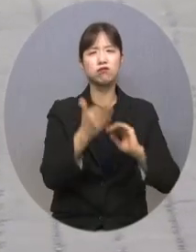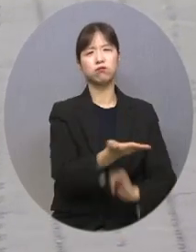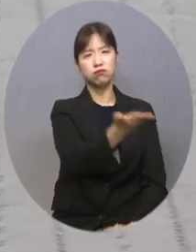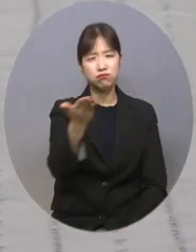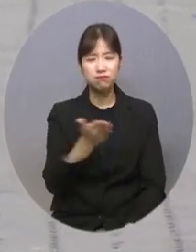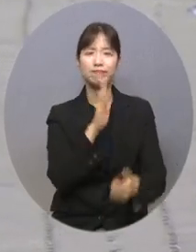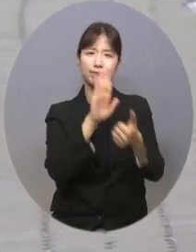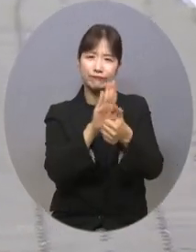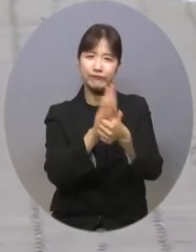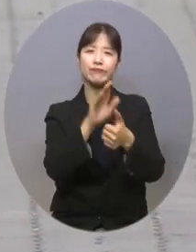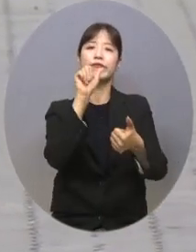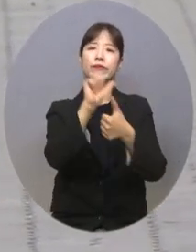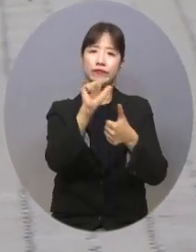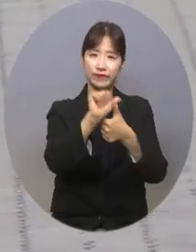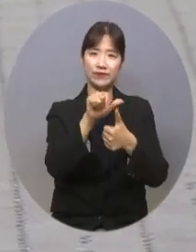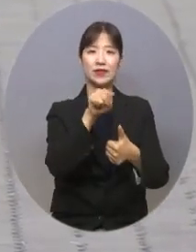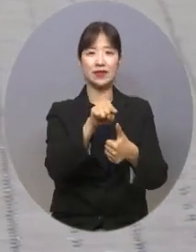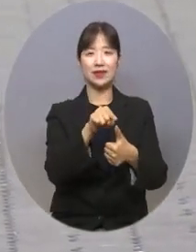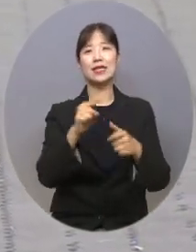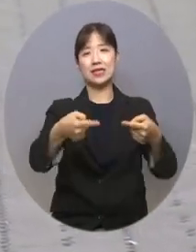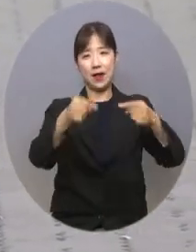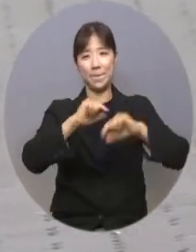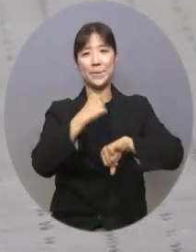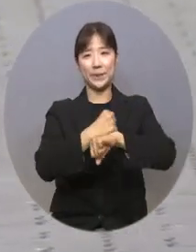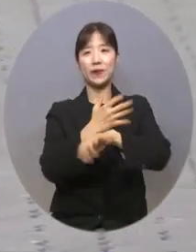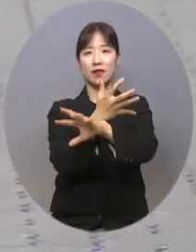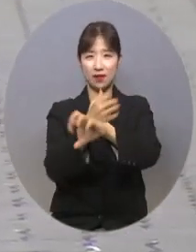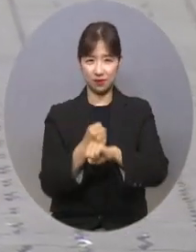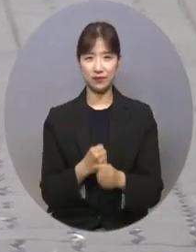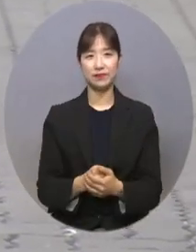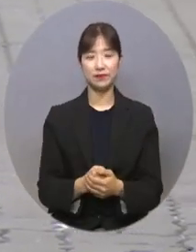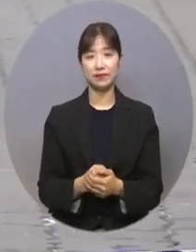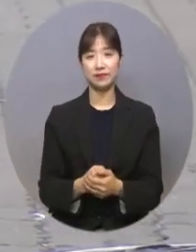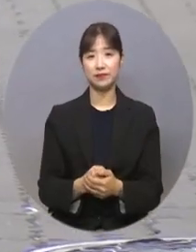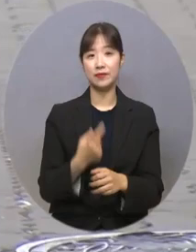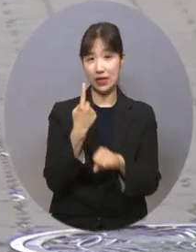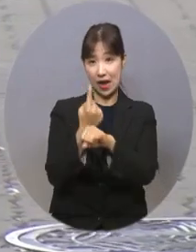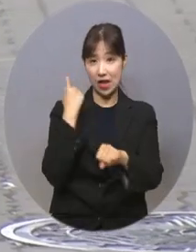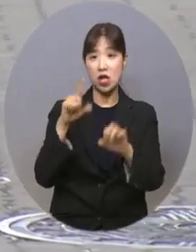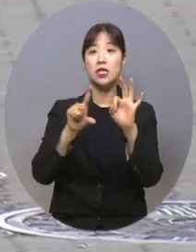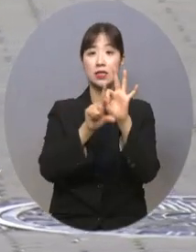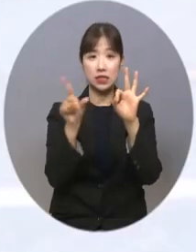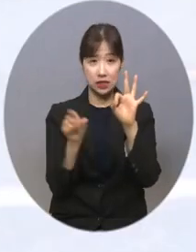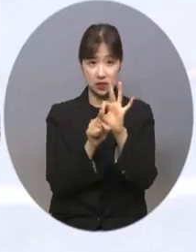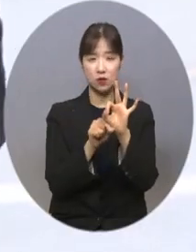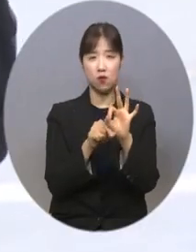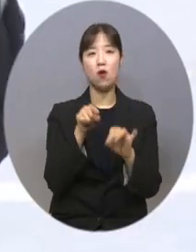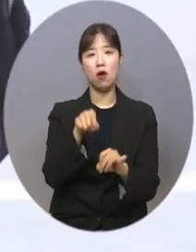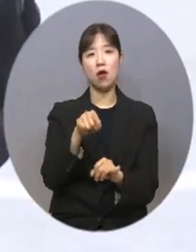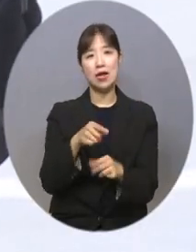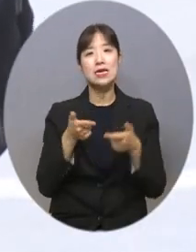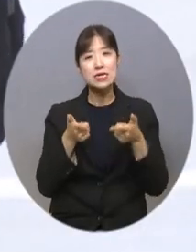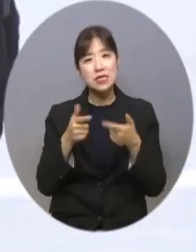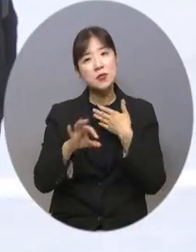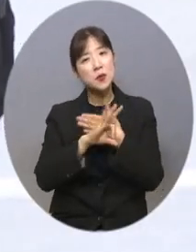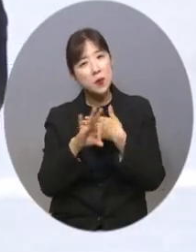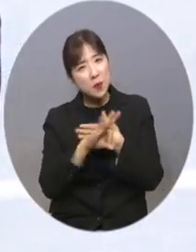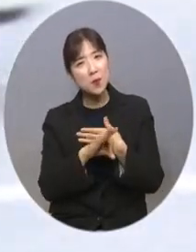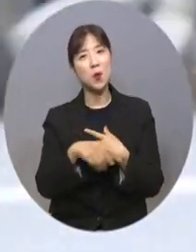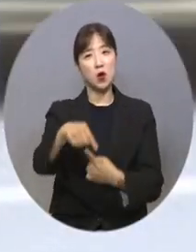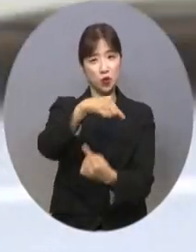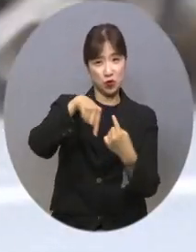하는 업무 협약을 맺었습니다. 두 기관은 지난해 10월 퇴직교사 멘토링을 시범 운영했고